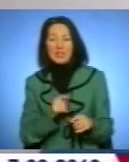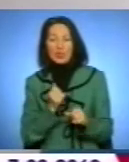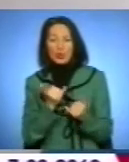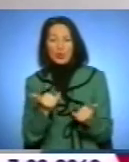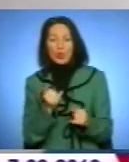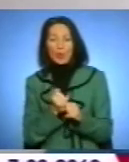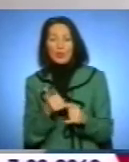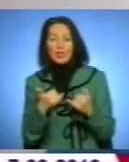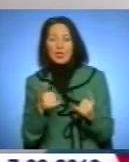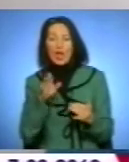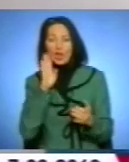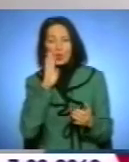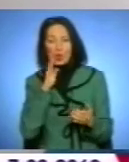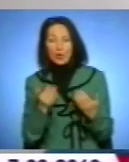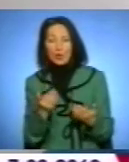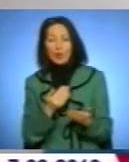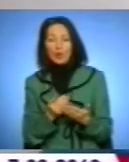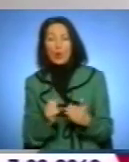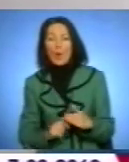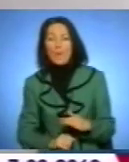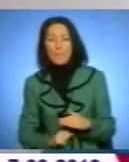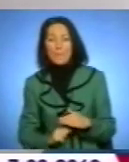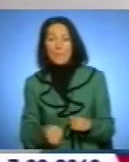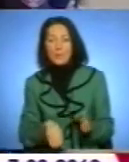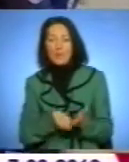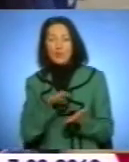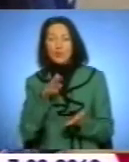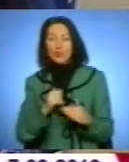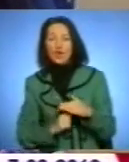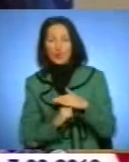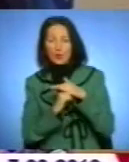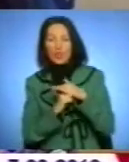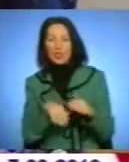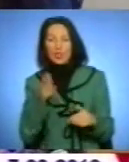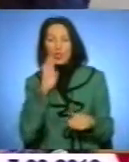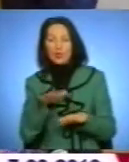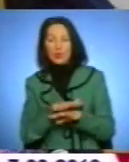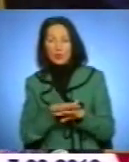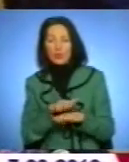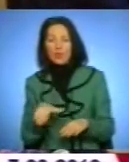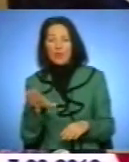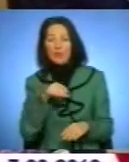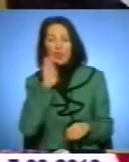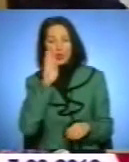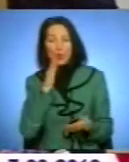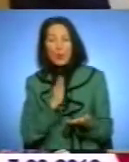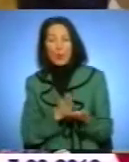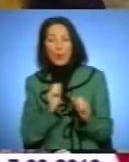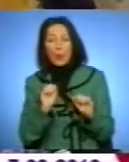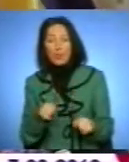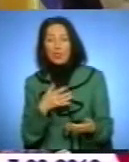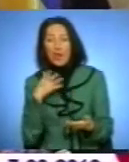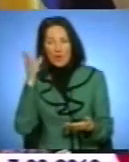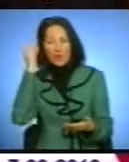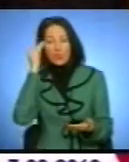це, напевно, що підвищує статус жінки в суспільстві. Усіх відзначених жінок можна вважати прикладом для наслідування.